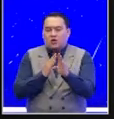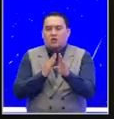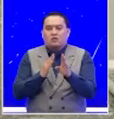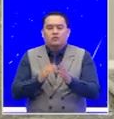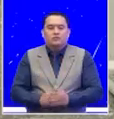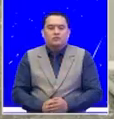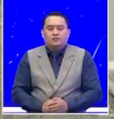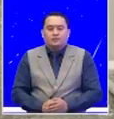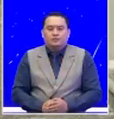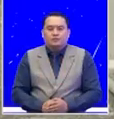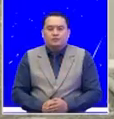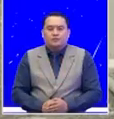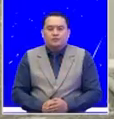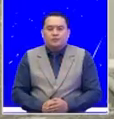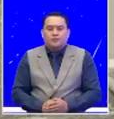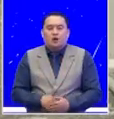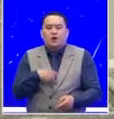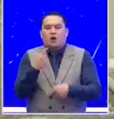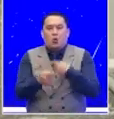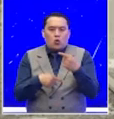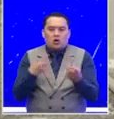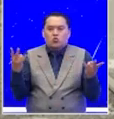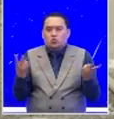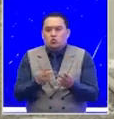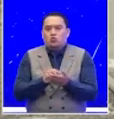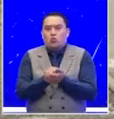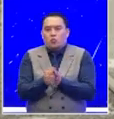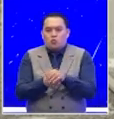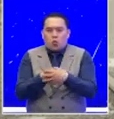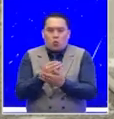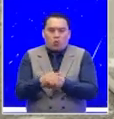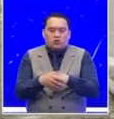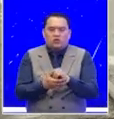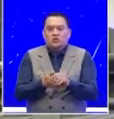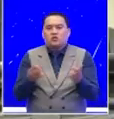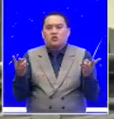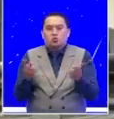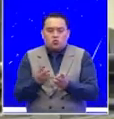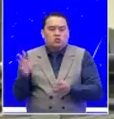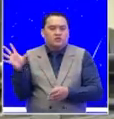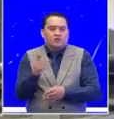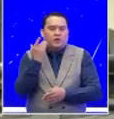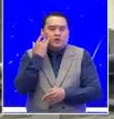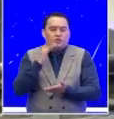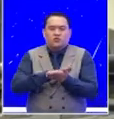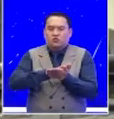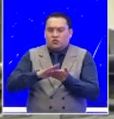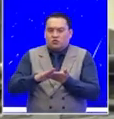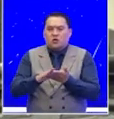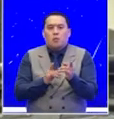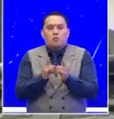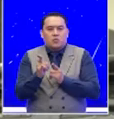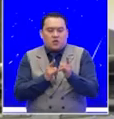характера. Регулярно мойте руки, регулярно обрабатывайте руки спиртосодержащим средством или мойте их с